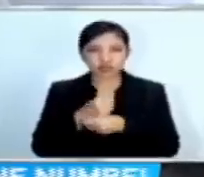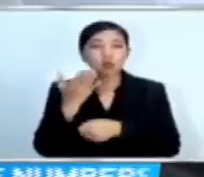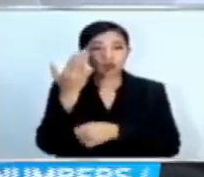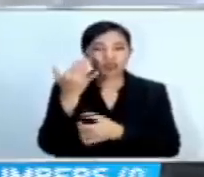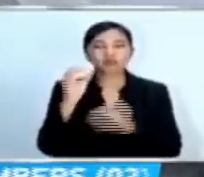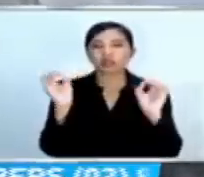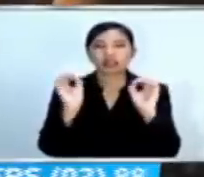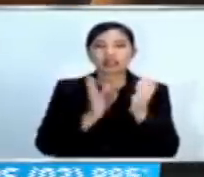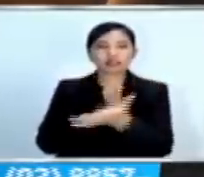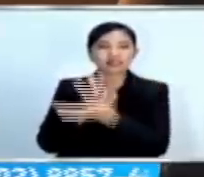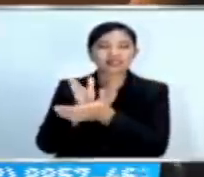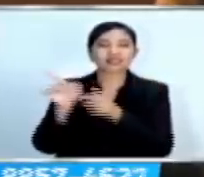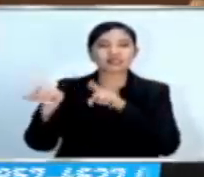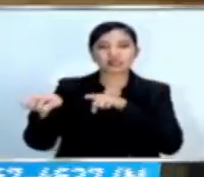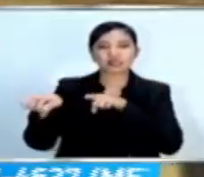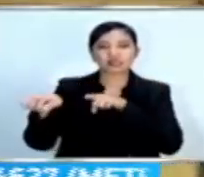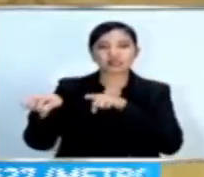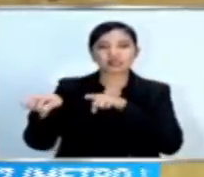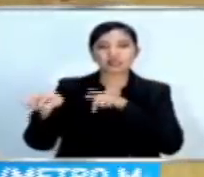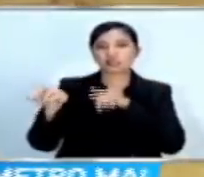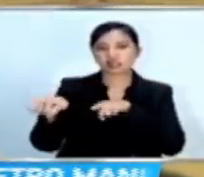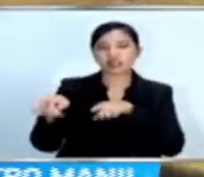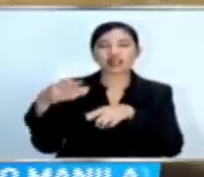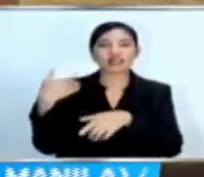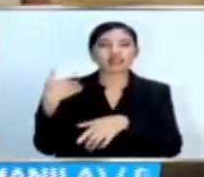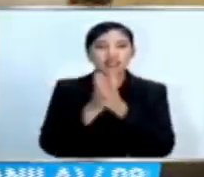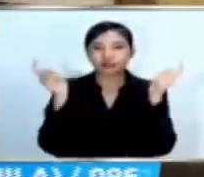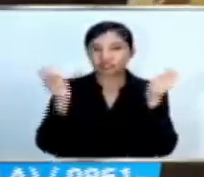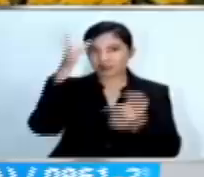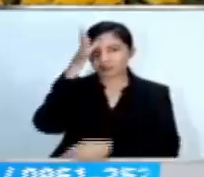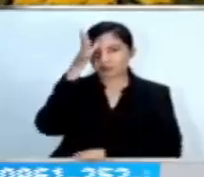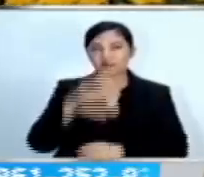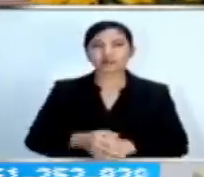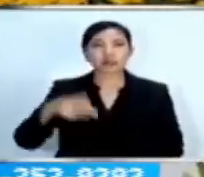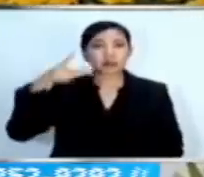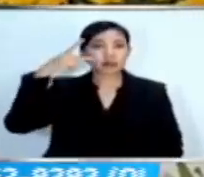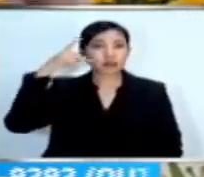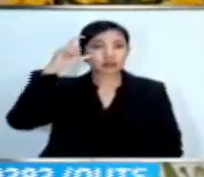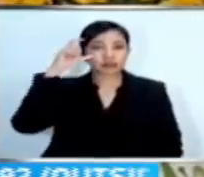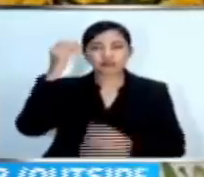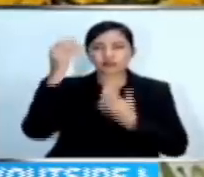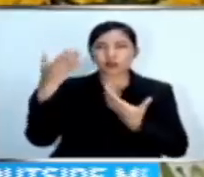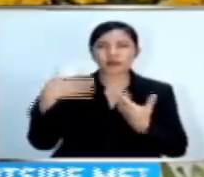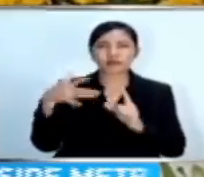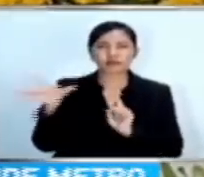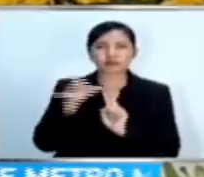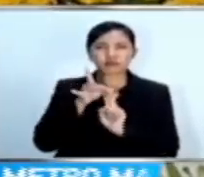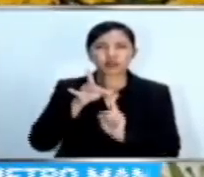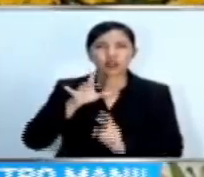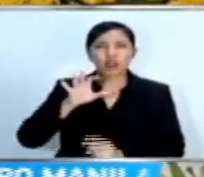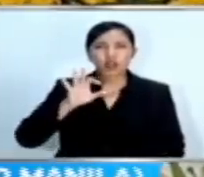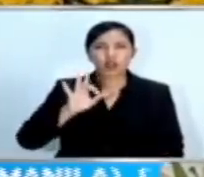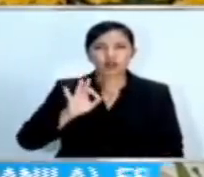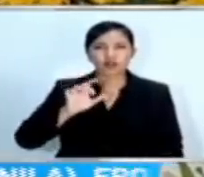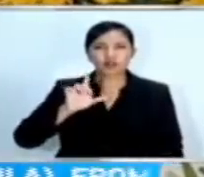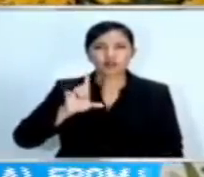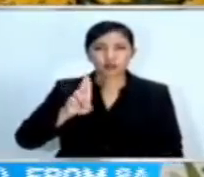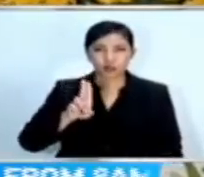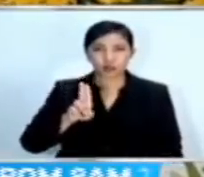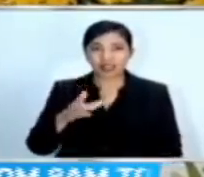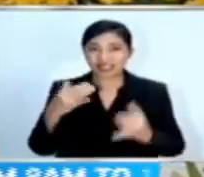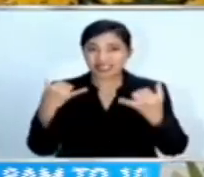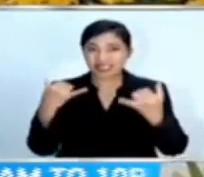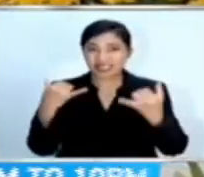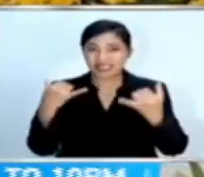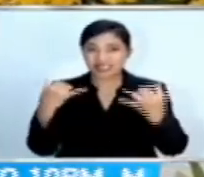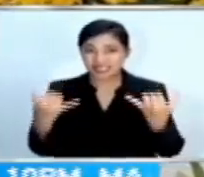Senador Ninoy Aquino. Ang sabi noon ni Pinoy, tinamaan lang siya ng flu. The very fact na wala siya dito today,